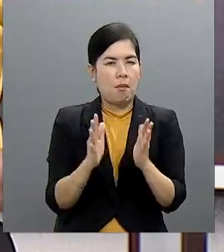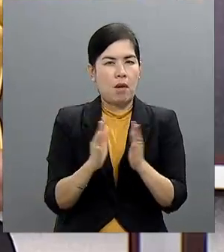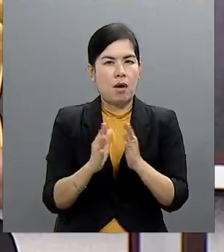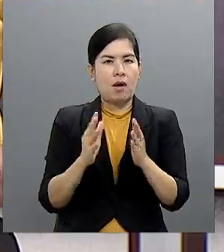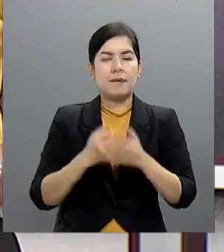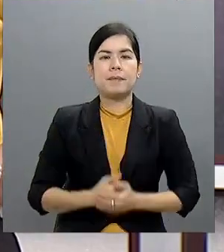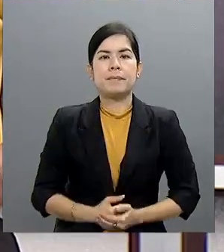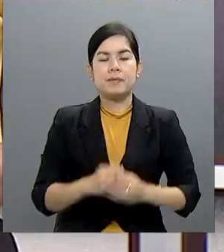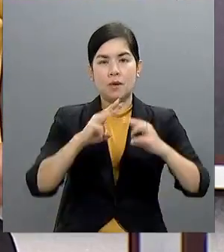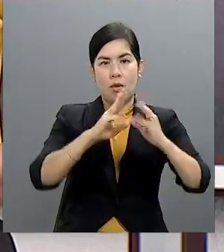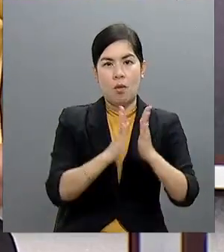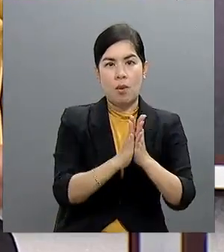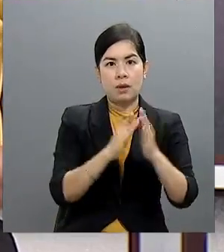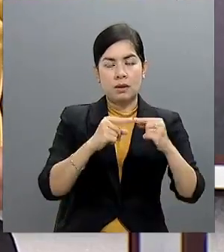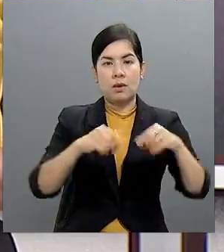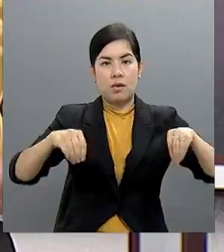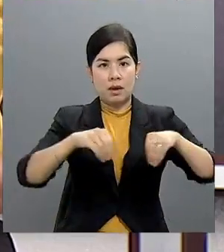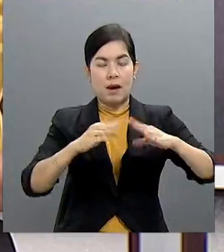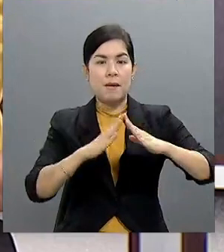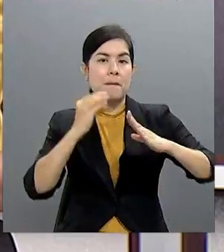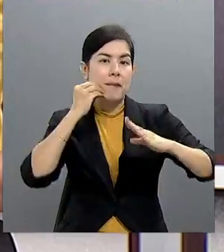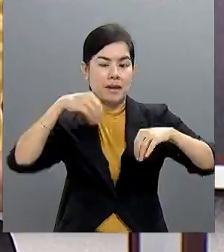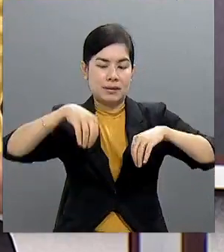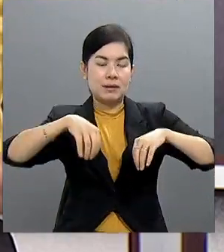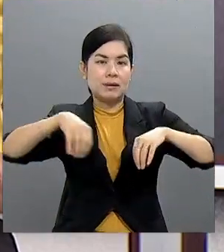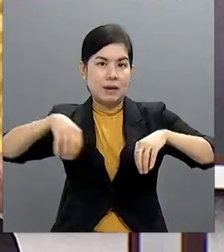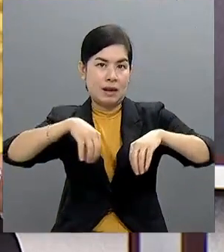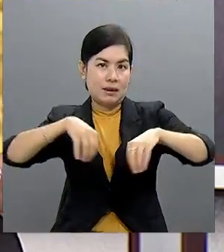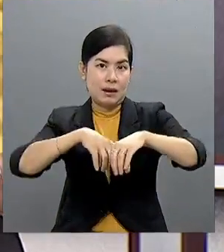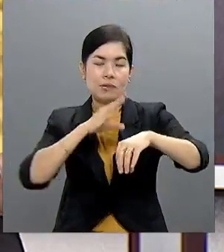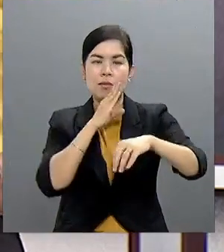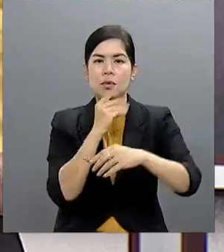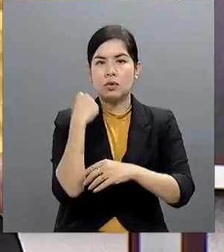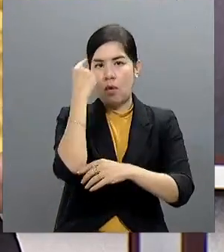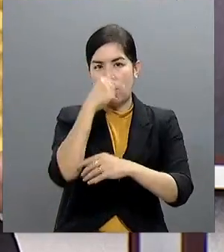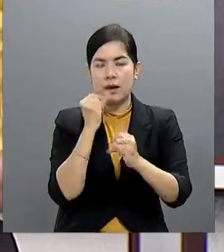ใกล้บ้านใครที่อาจจะยังไม่ค่อยได้เข้าวัดเท่าไหร่นี่เรียนเชิญเลยน